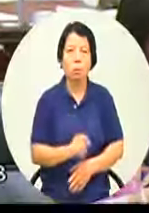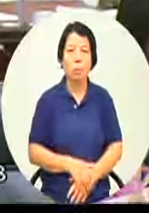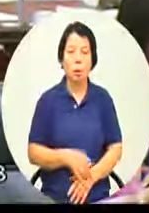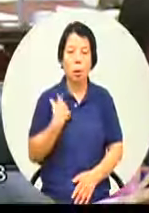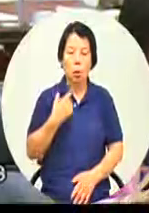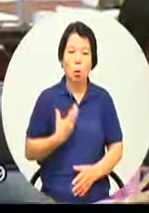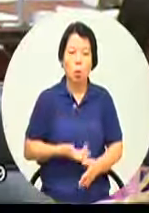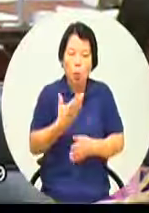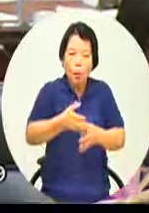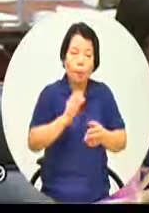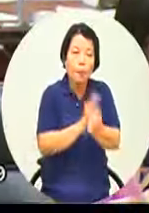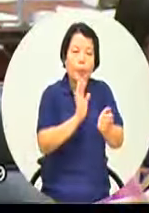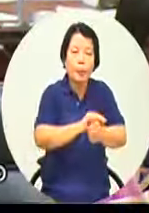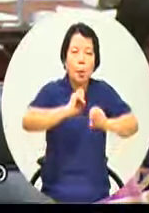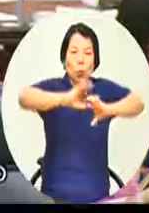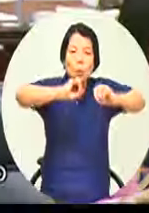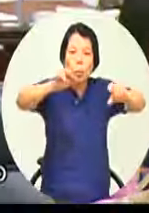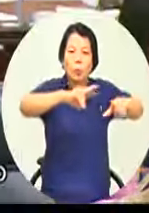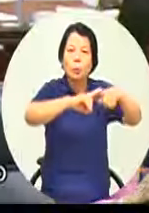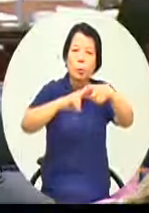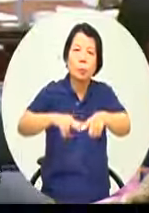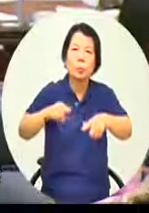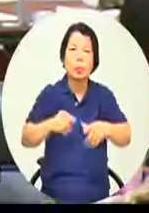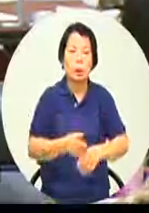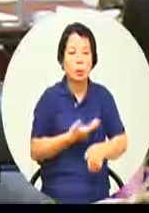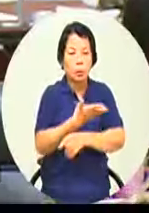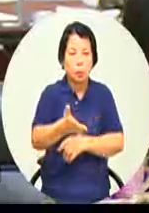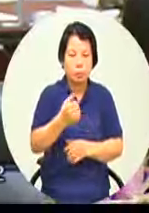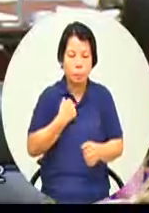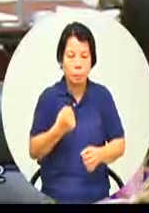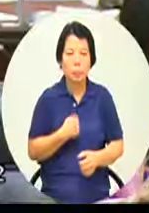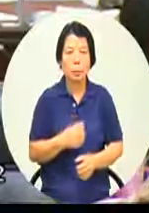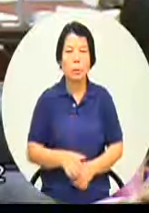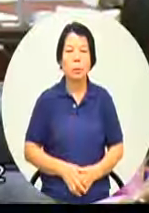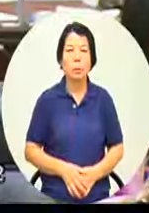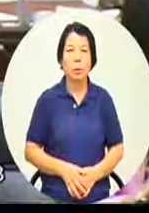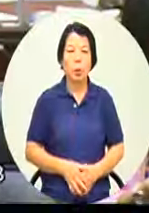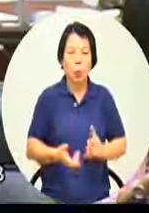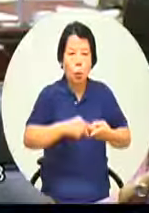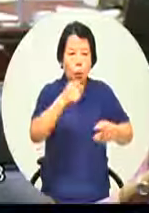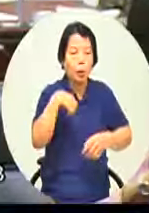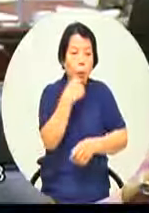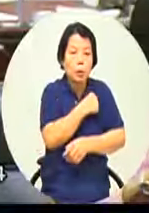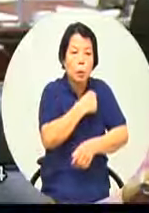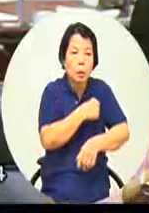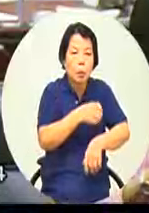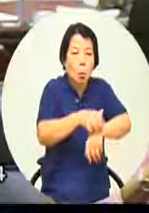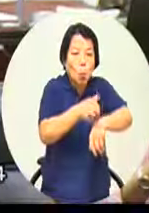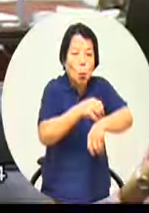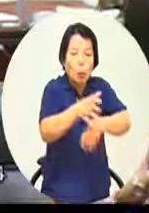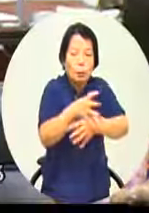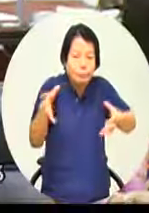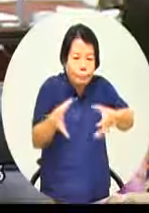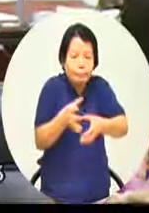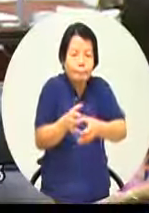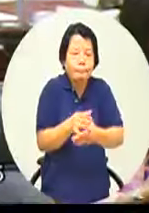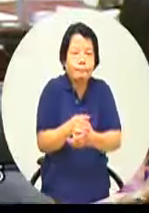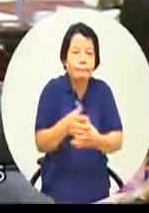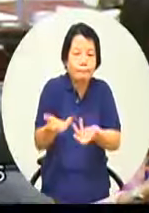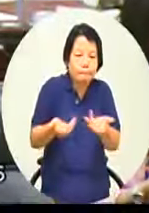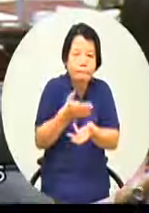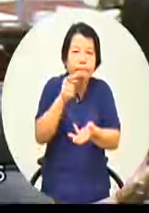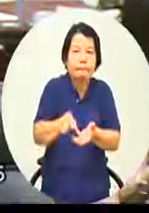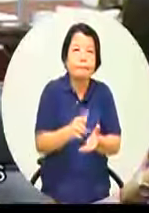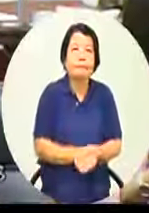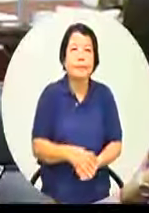多一点宣导，其实让我们能知道说。好，怎样去跟这些猕猴做一些相处？好，包括说，其实为什么他